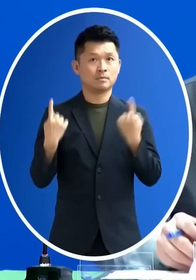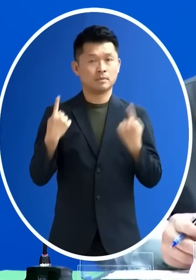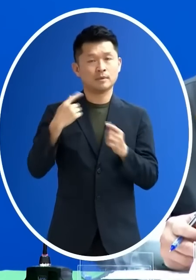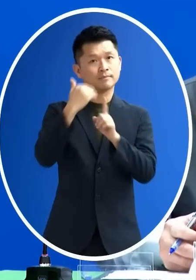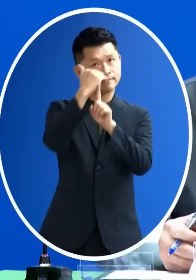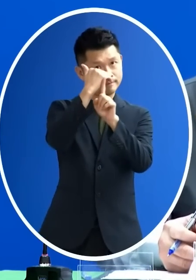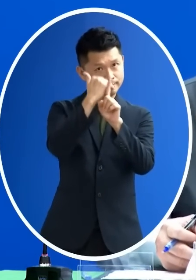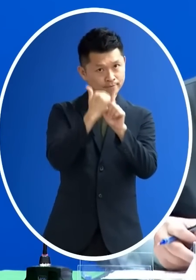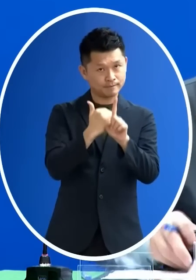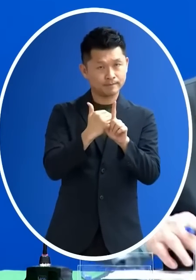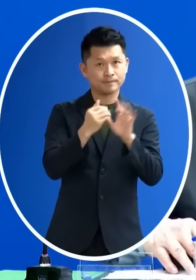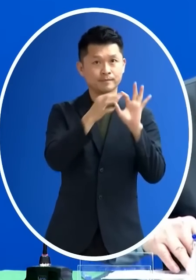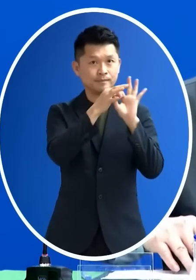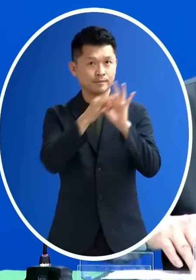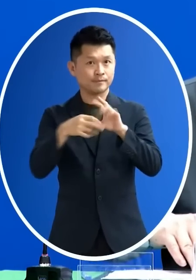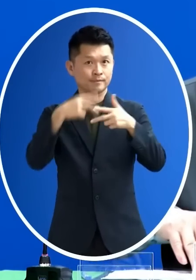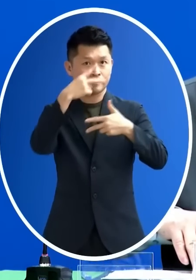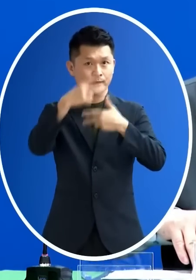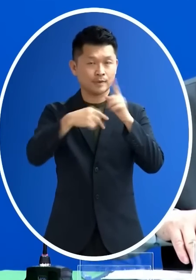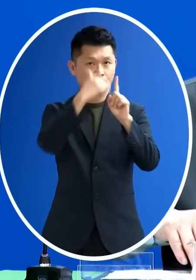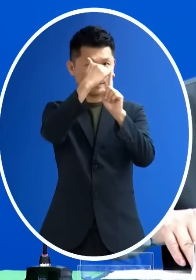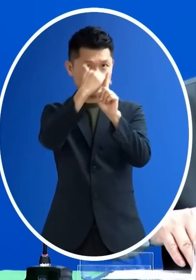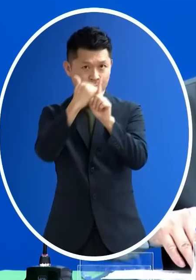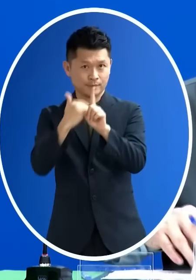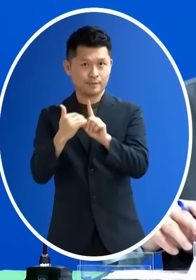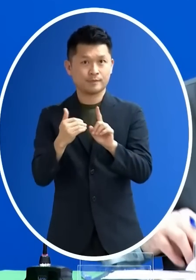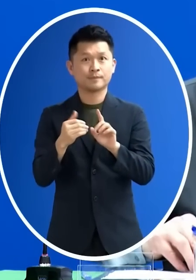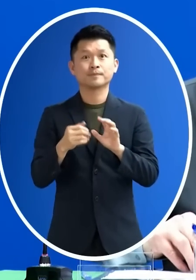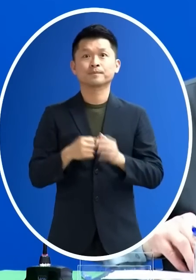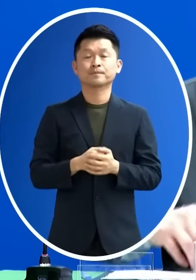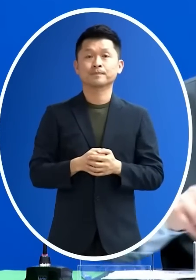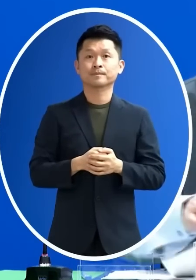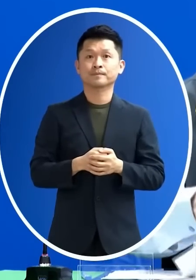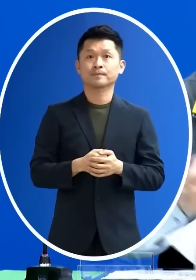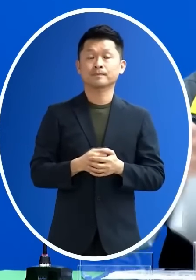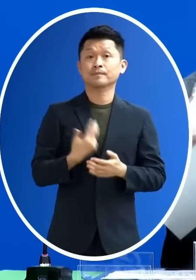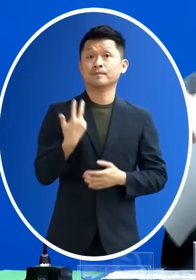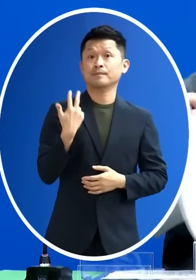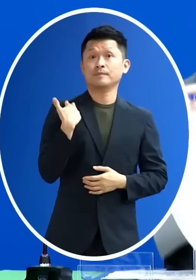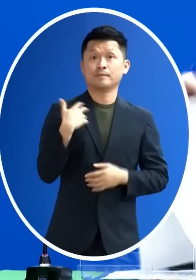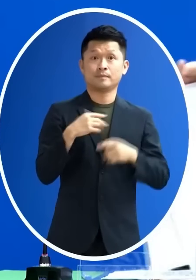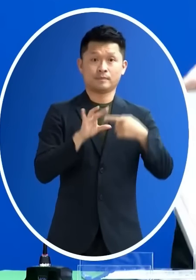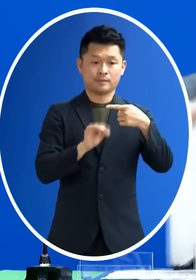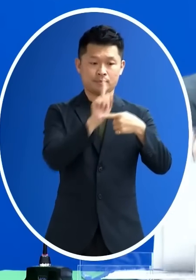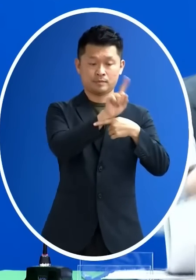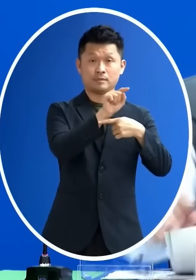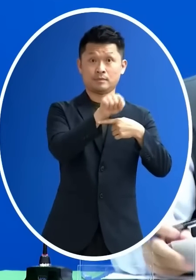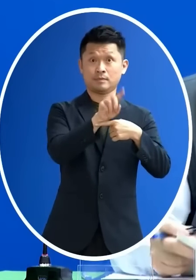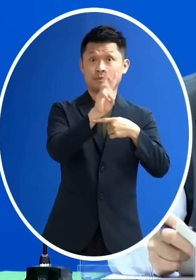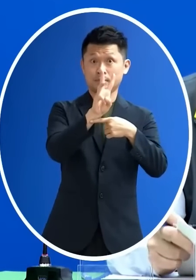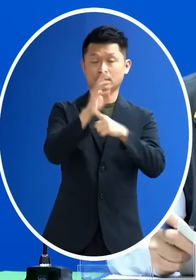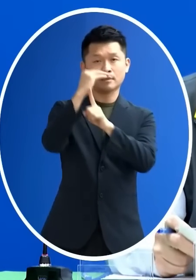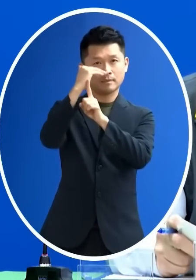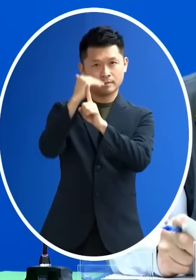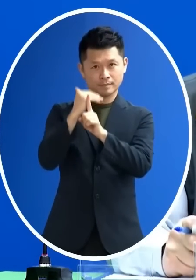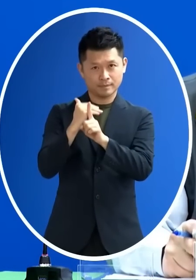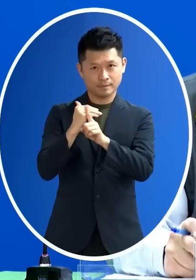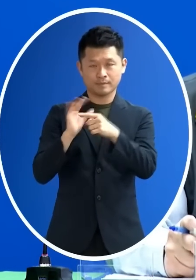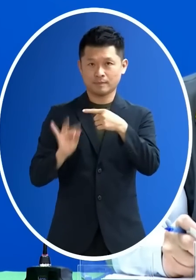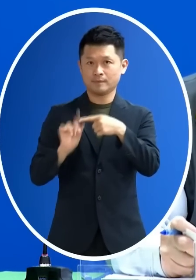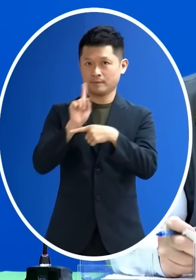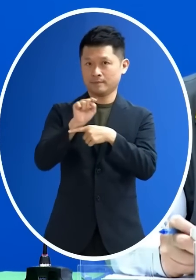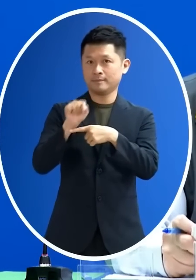降，而且已经是连续2周下降。机构住民的部分呢，是从上一周的1.3%降到这一周公布